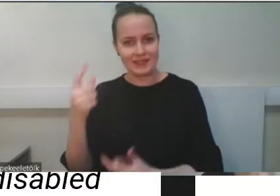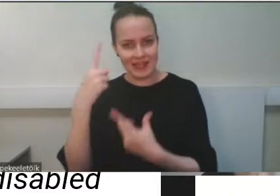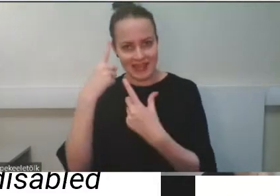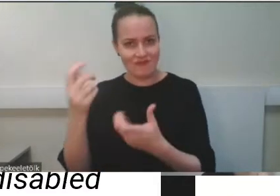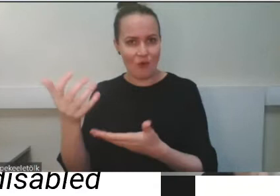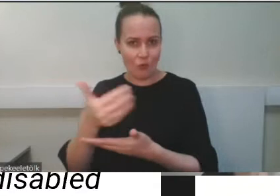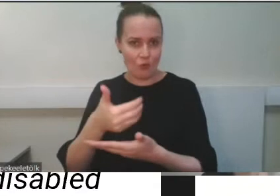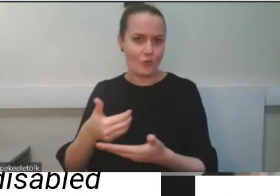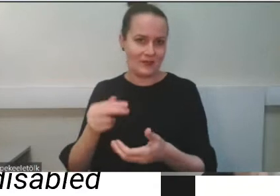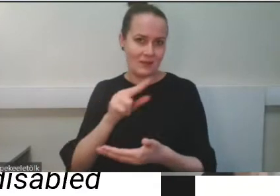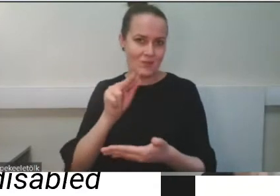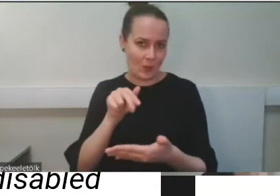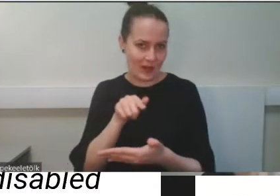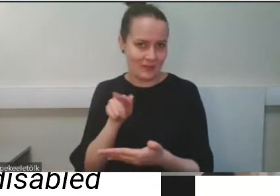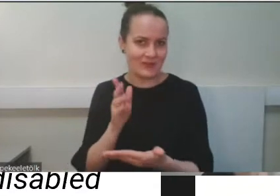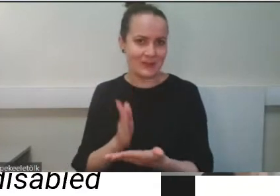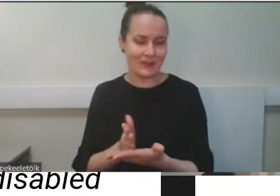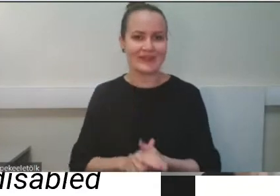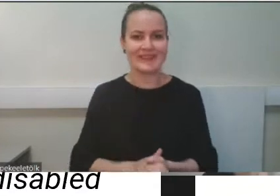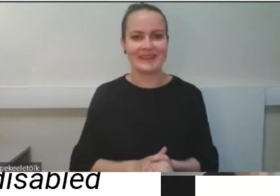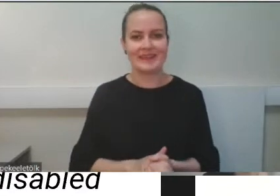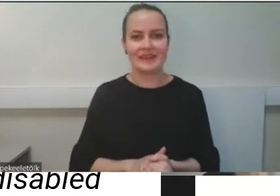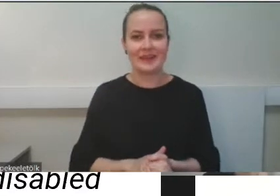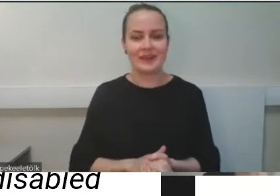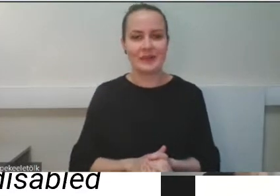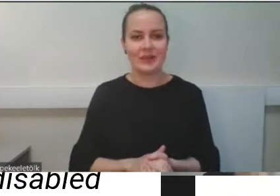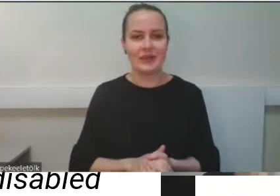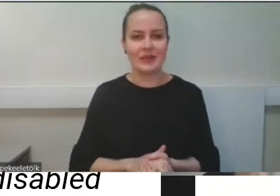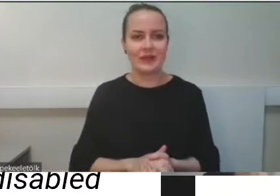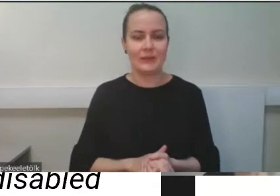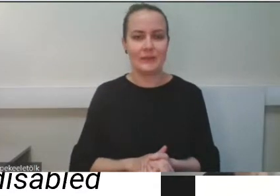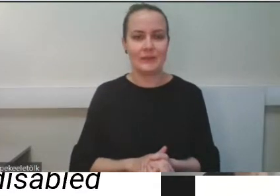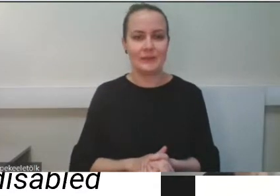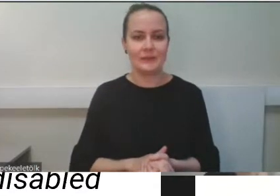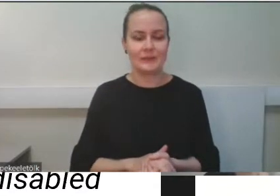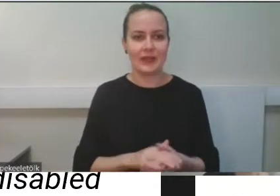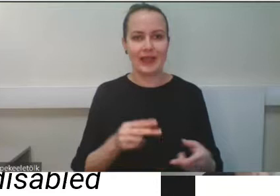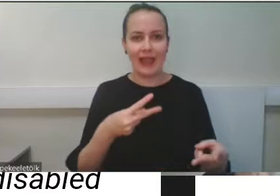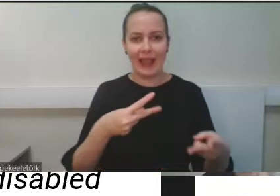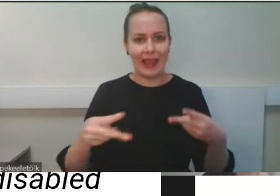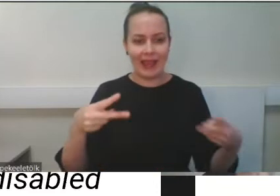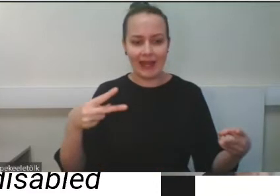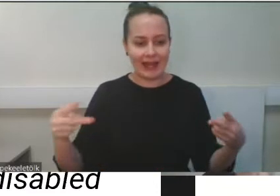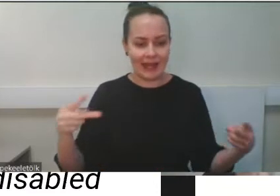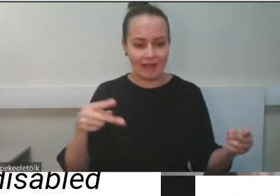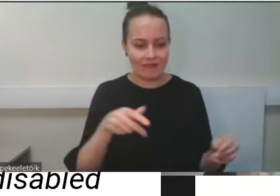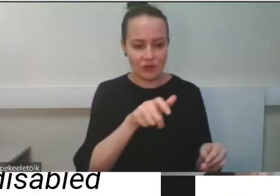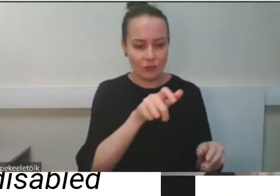inimestele on otseselt suunatud. Et siis sellega võrreldakse siis ka riikide siis selliste